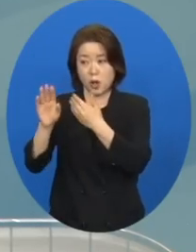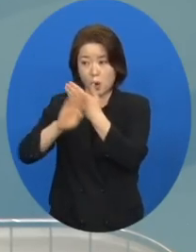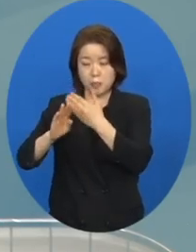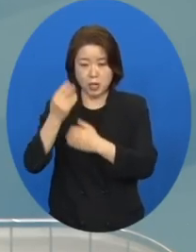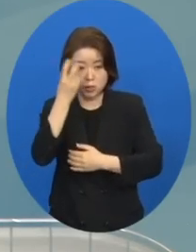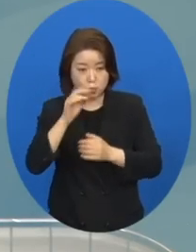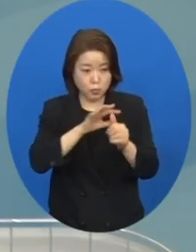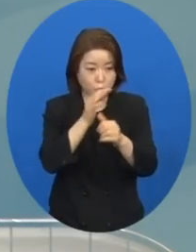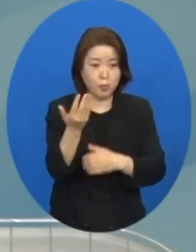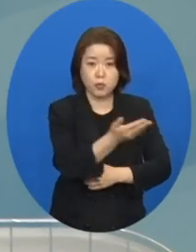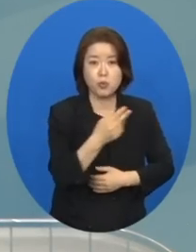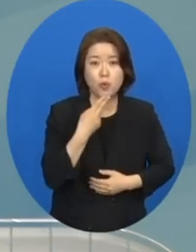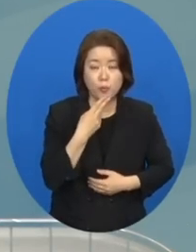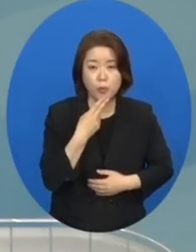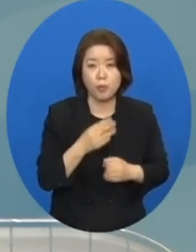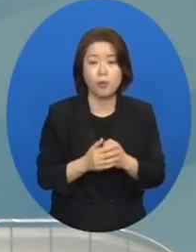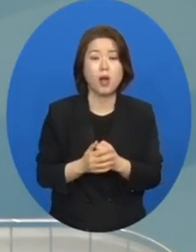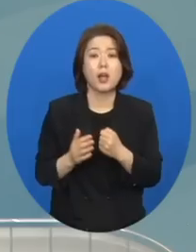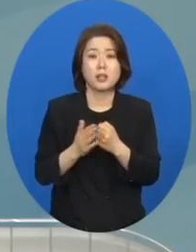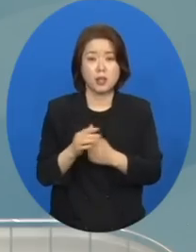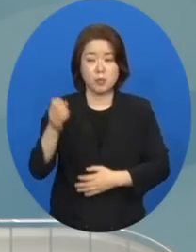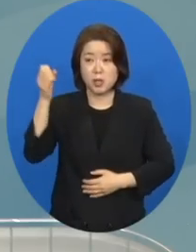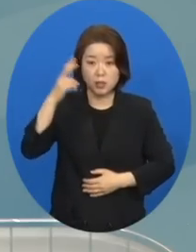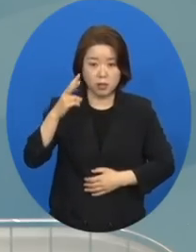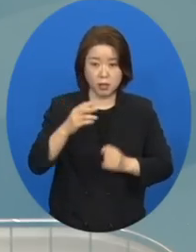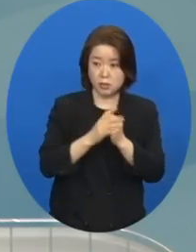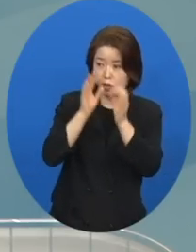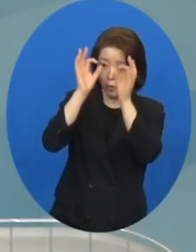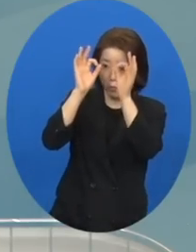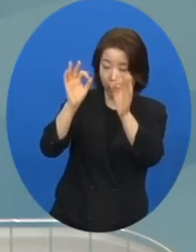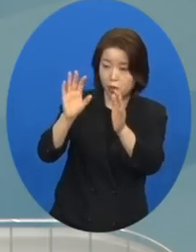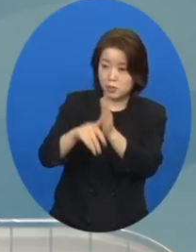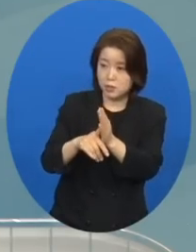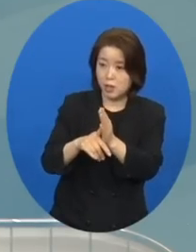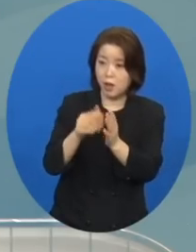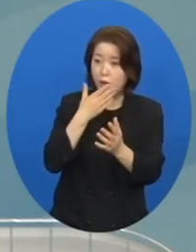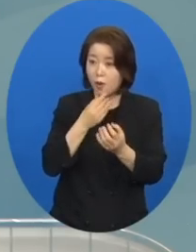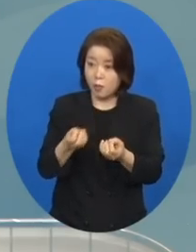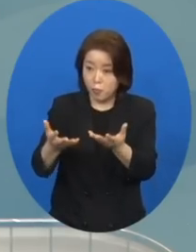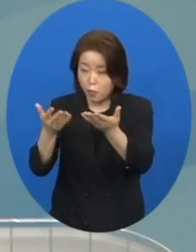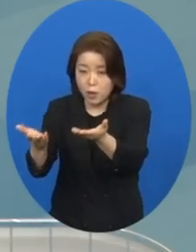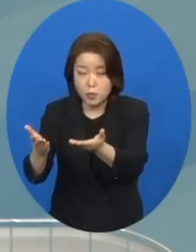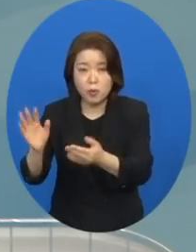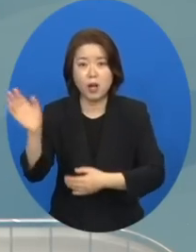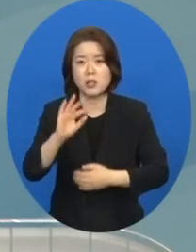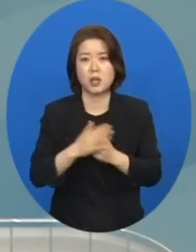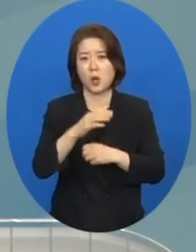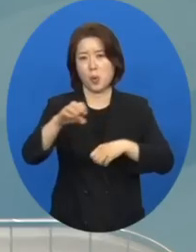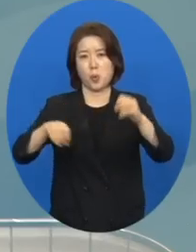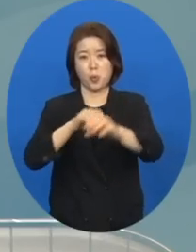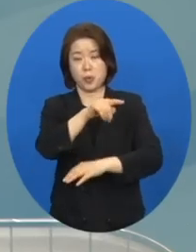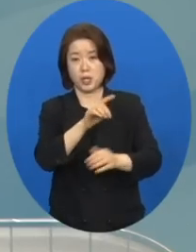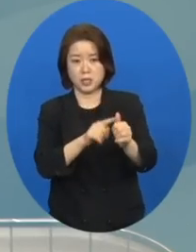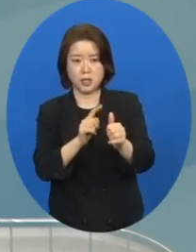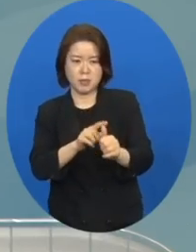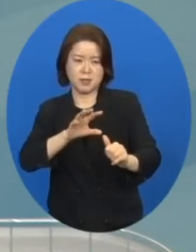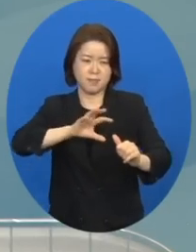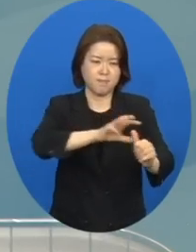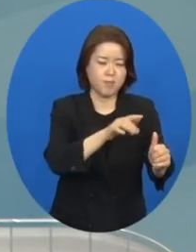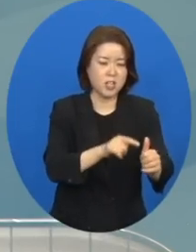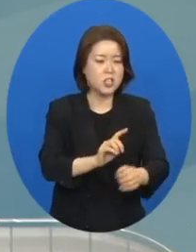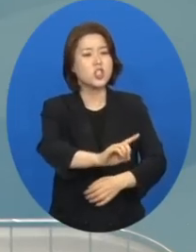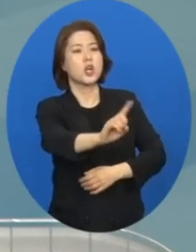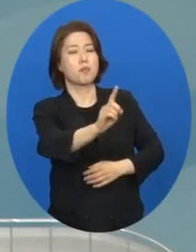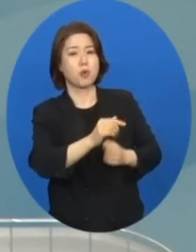돌보지 않았어요 그렇다고 해서 어 다시 보게 되었을 때 축하해주는 야 그렇지 않습니다 오히려 와 그 남자를 핍박을 앞 어디가